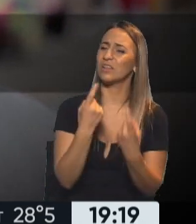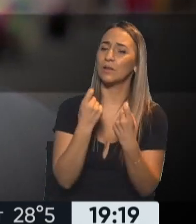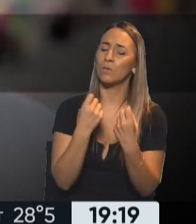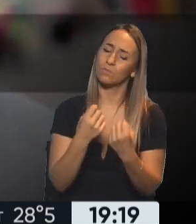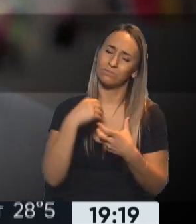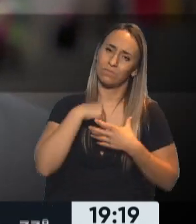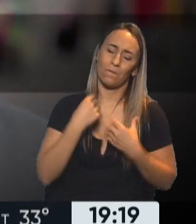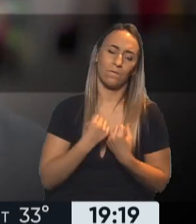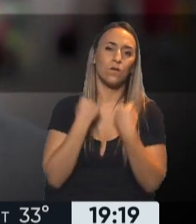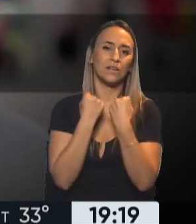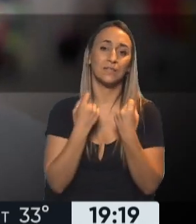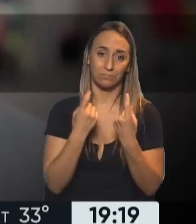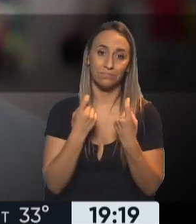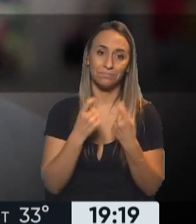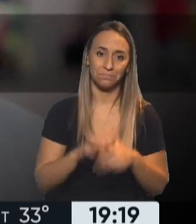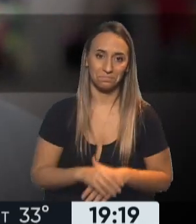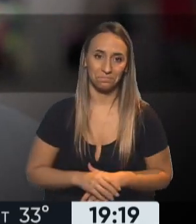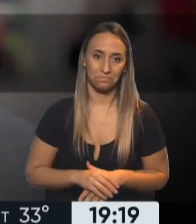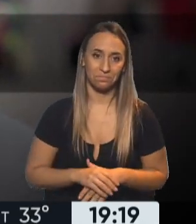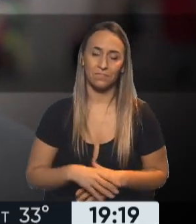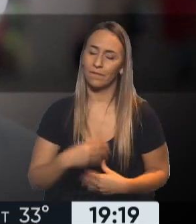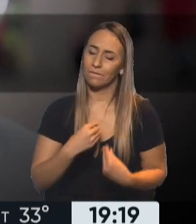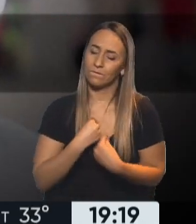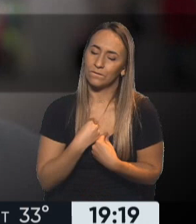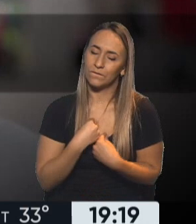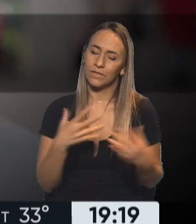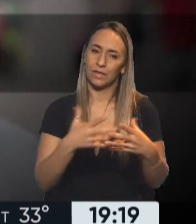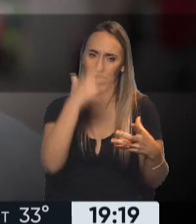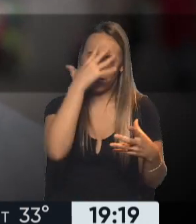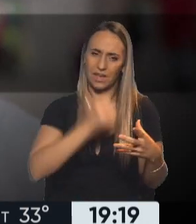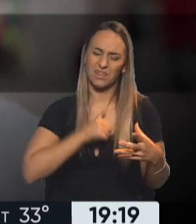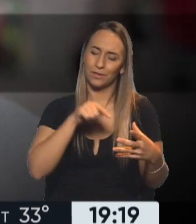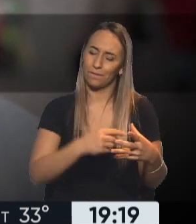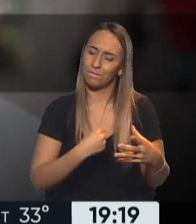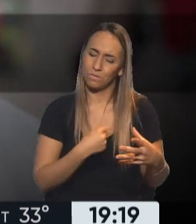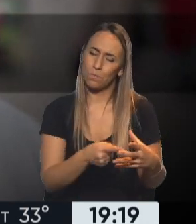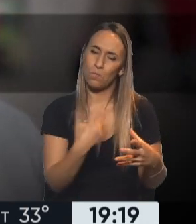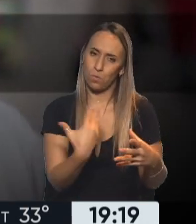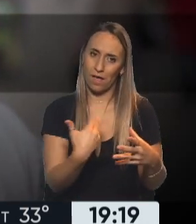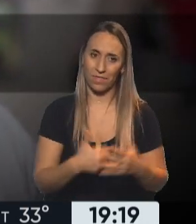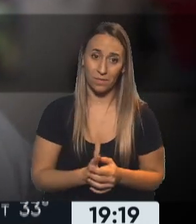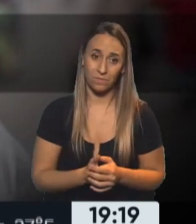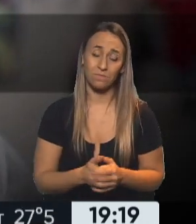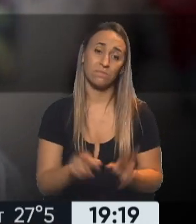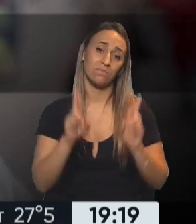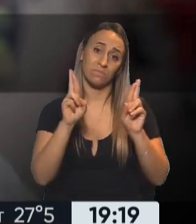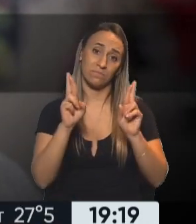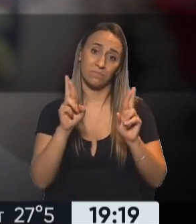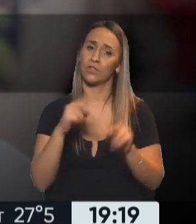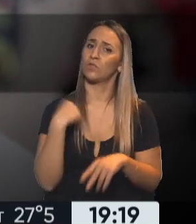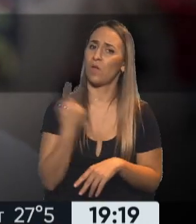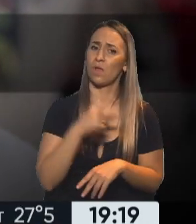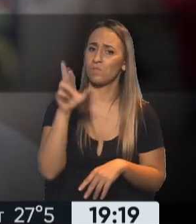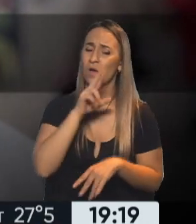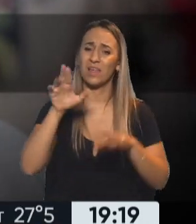треба це сили, віра в нашу армію і те, що ми повернемося, всі